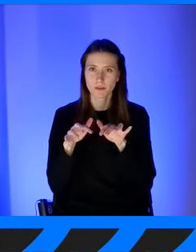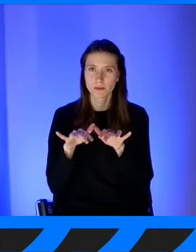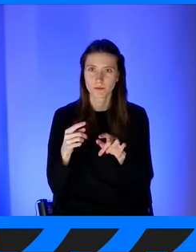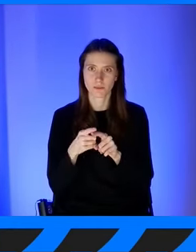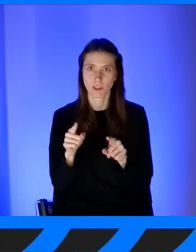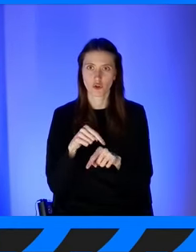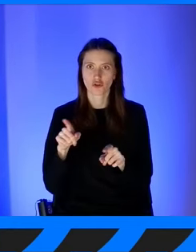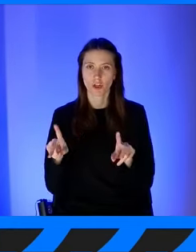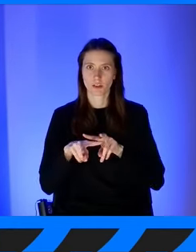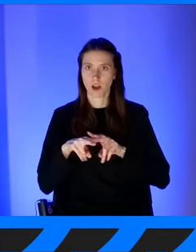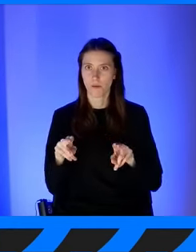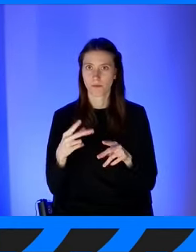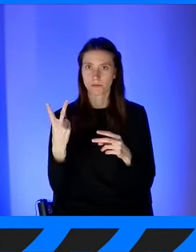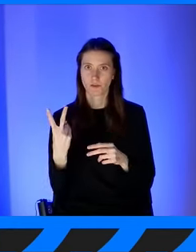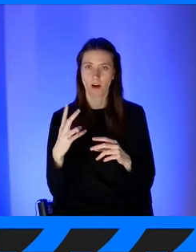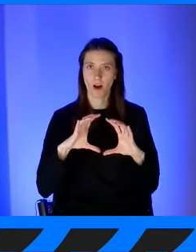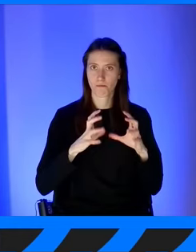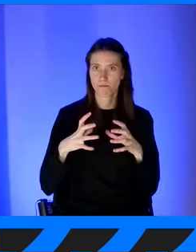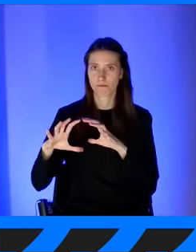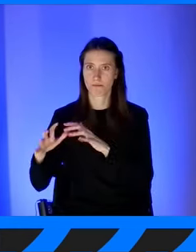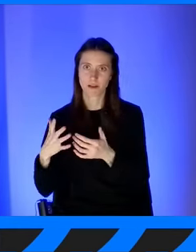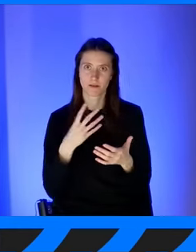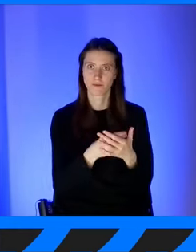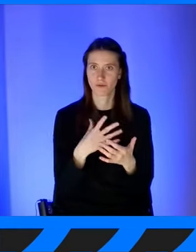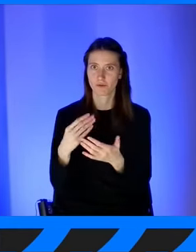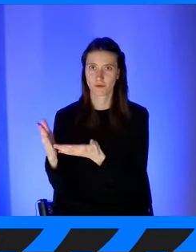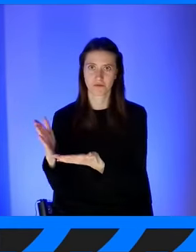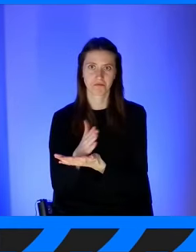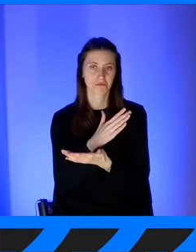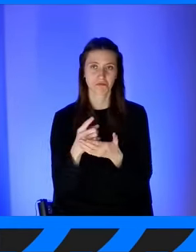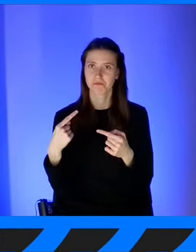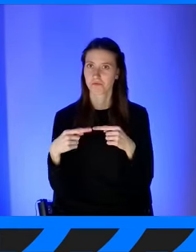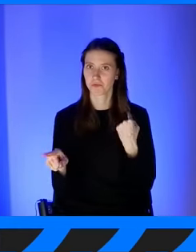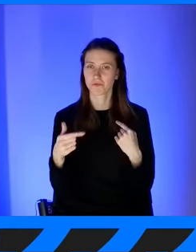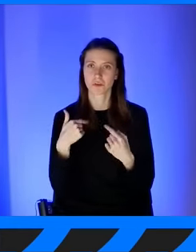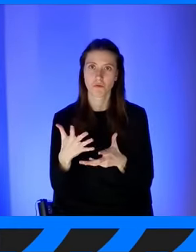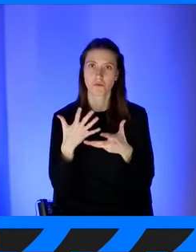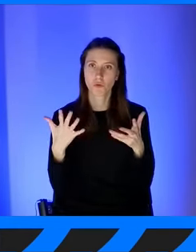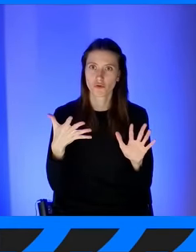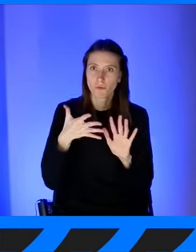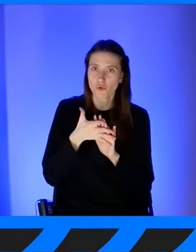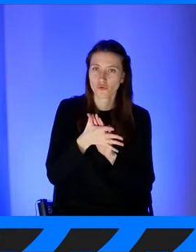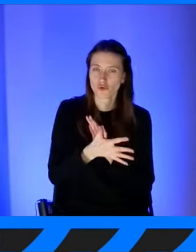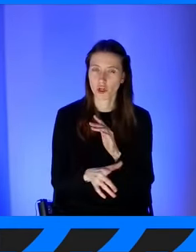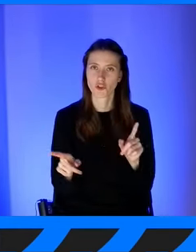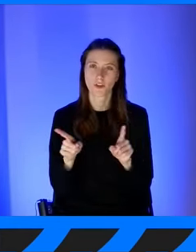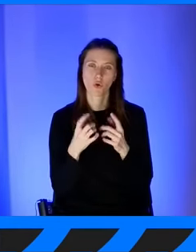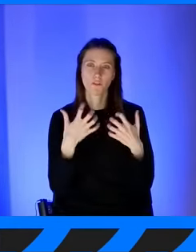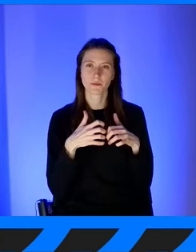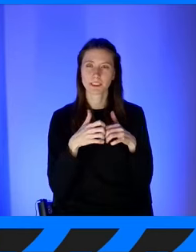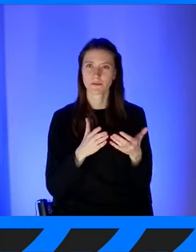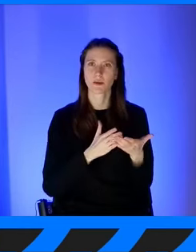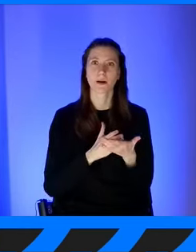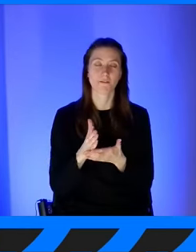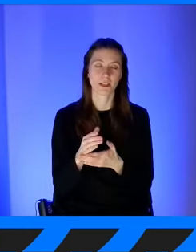мира и чем больше и глубже то есть погружаешься в именно в управление такой этот автоматизированной инфраструктурой